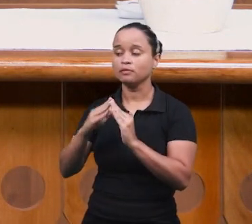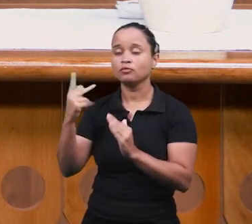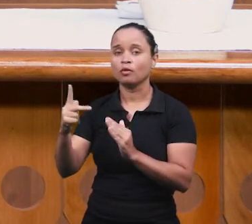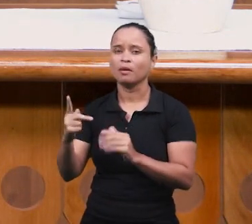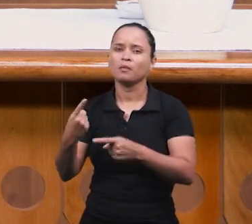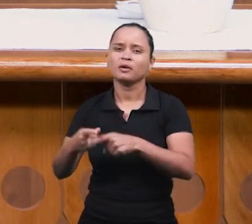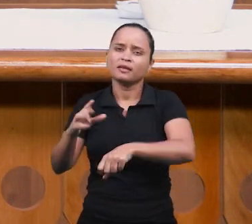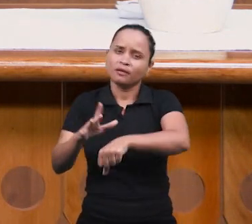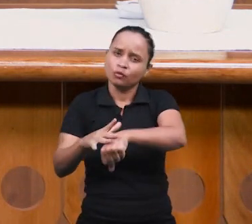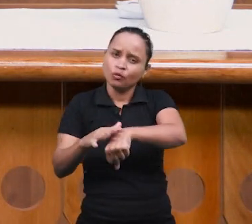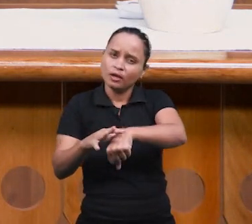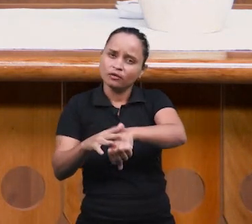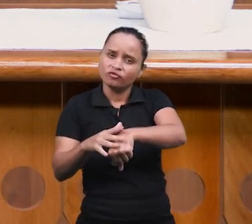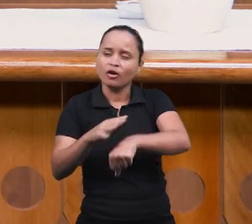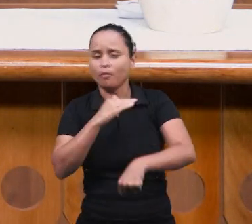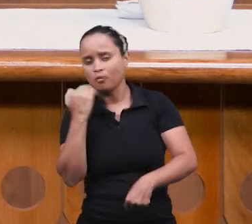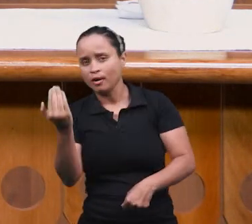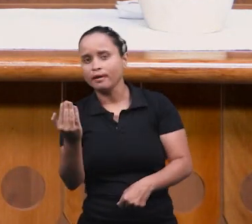malade.